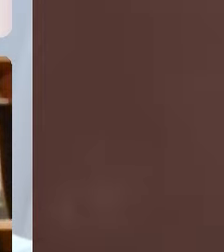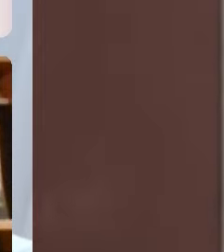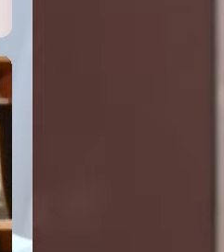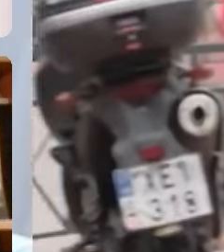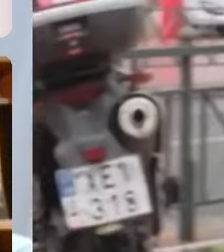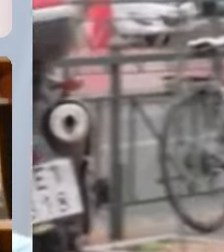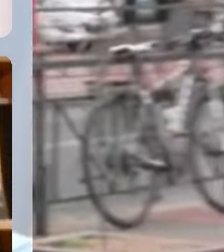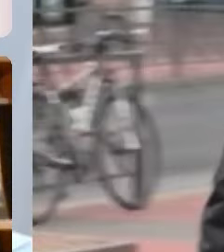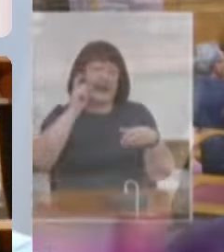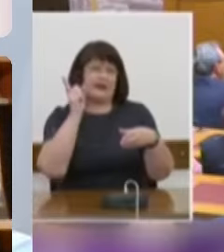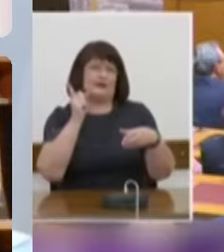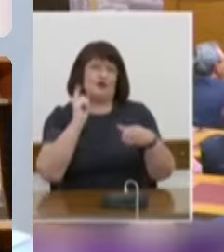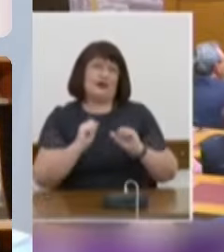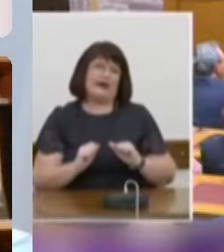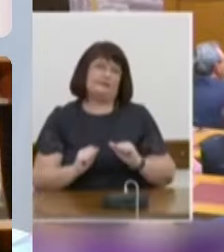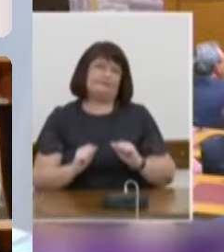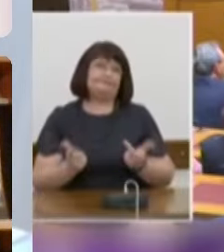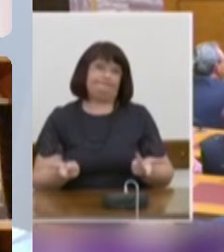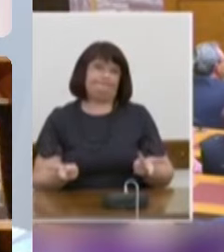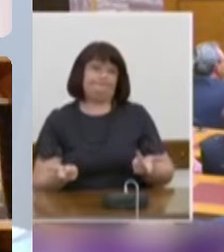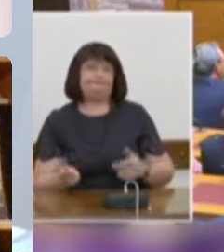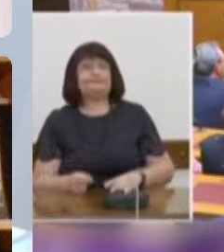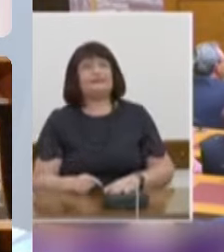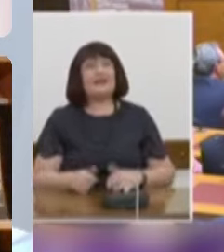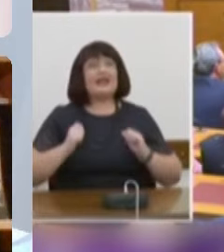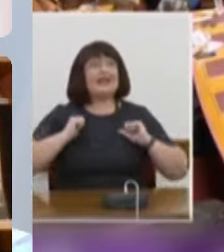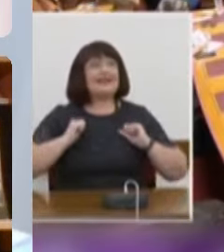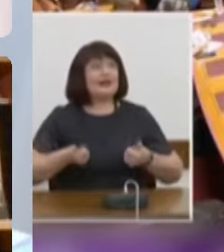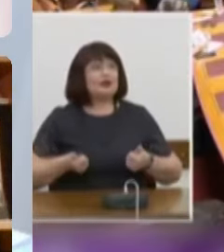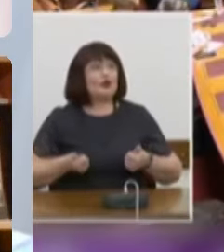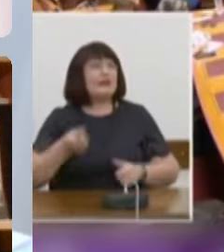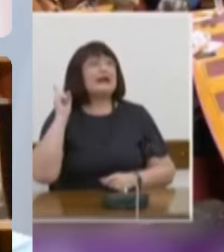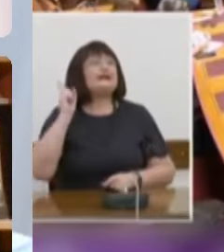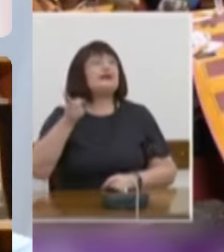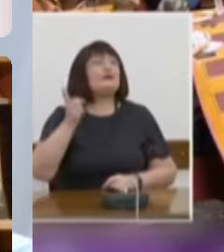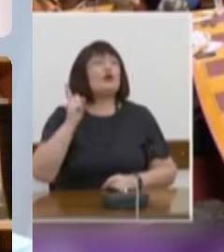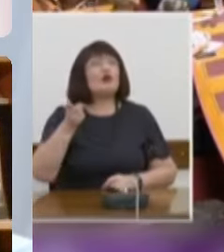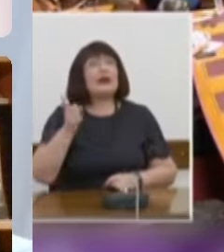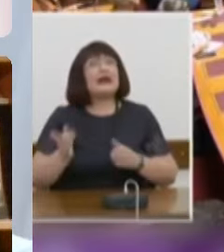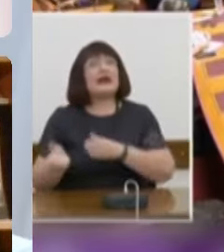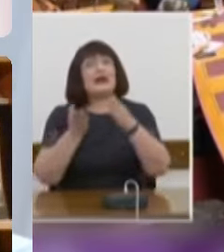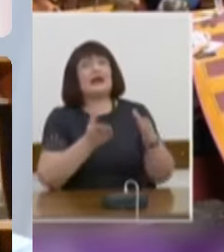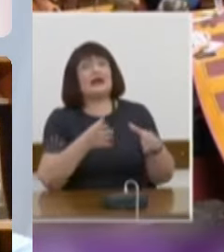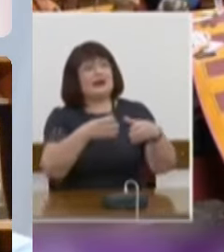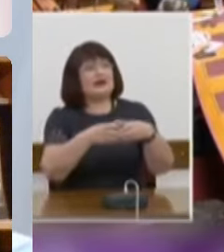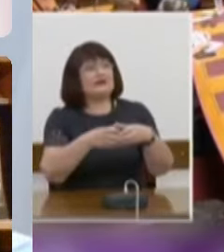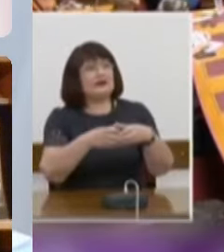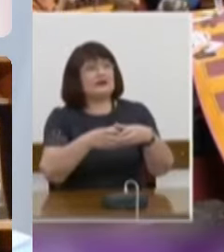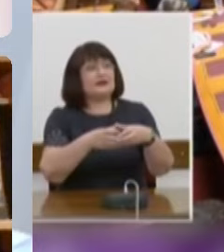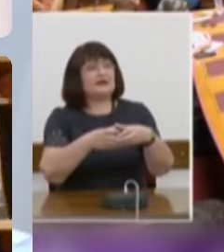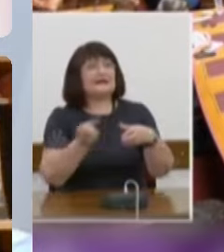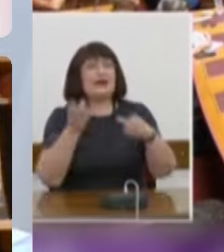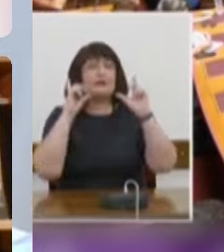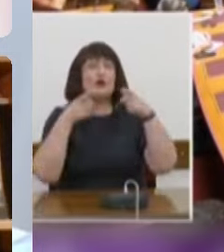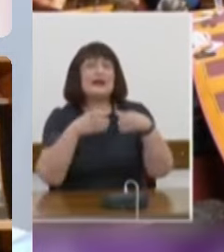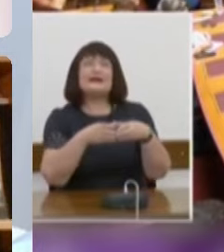Δημοκρατία? Είναι ένα ερώτημα κοινοβουλευτικής αυτοσυντήρησης αυτό. Το ΠΑΣΟΚ το χειρίζεται με τον τρόπο του. Ο ΣΥΡΙΖΑ αυτή τη στιγμή